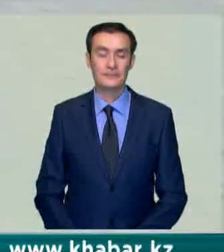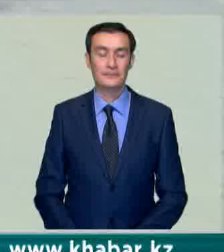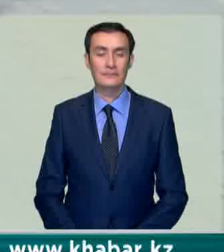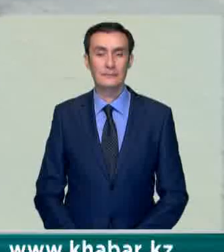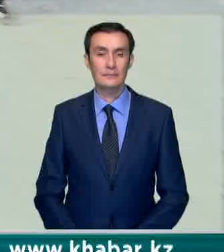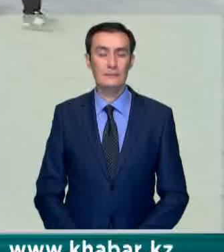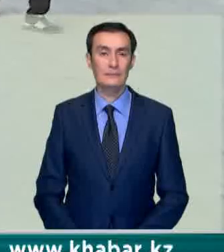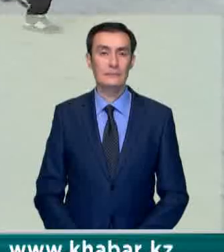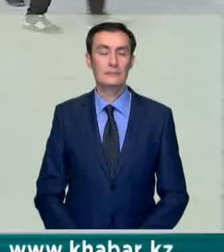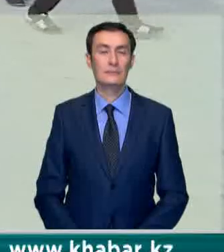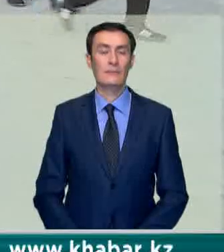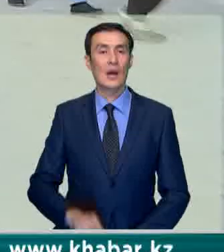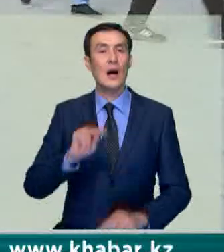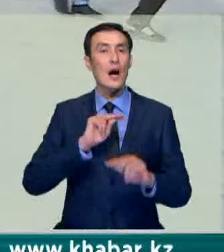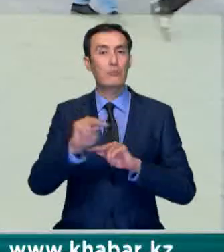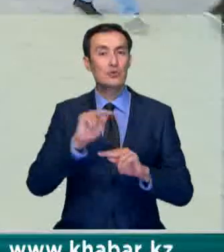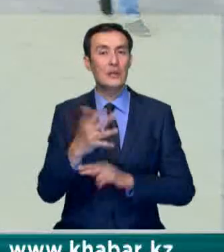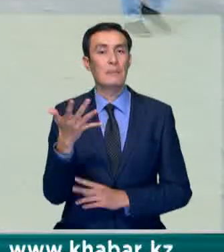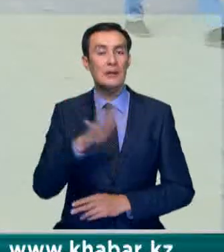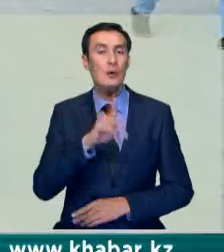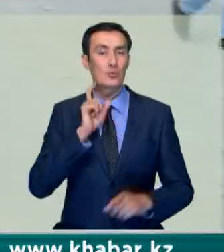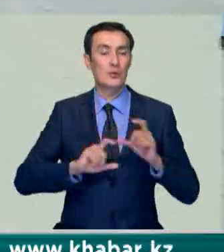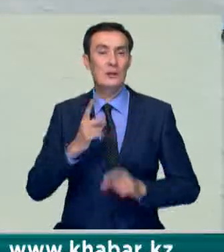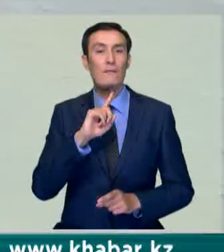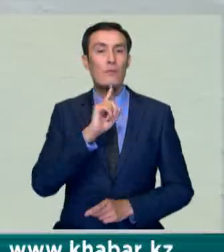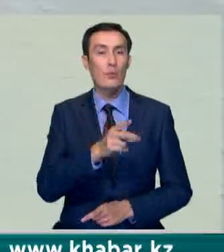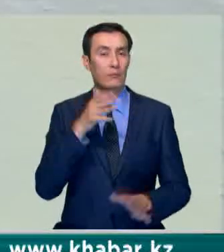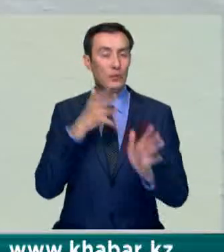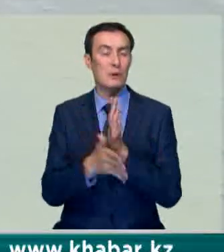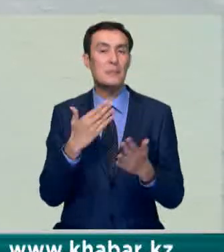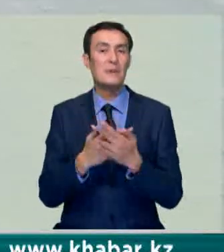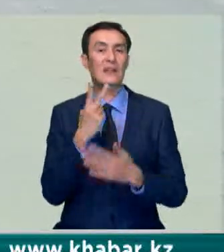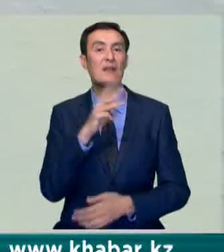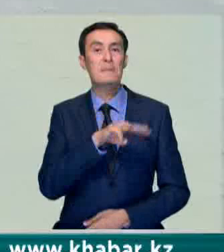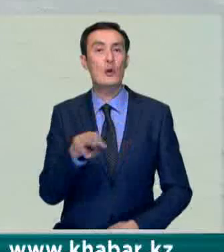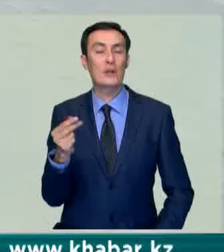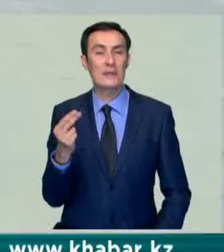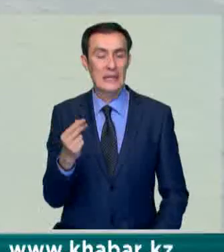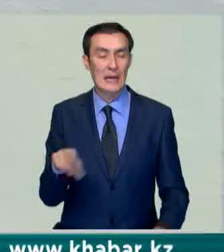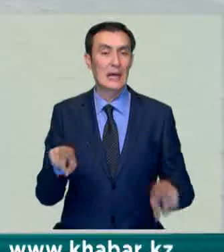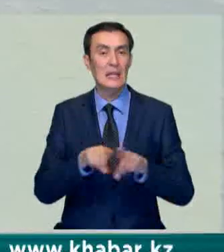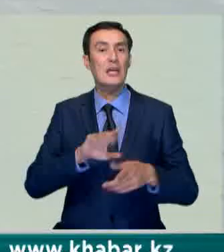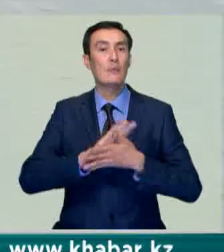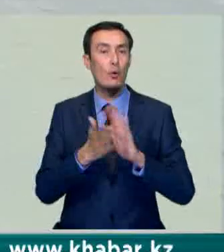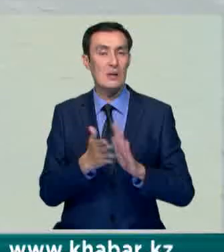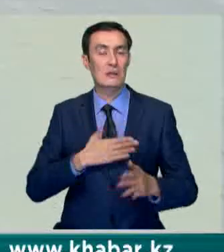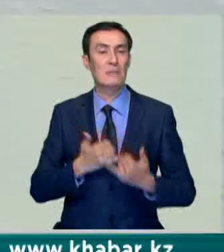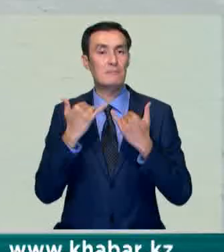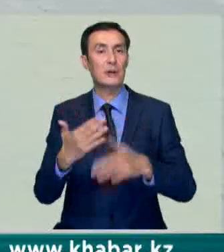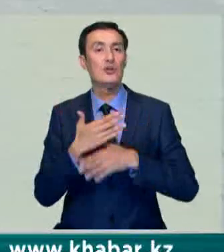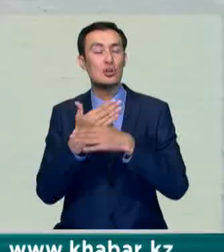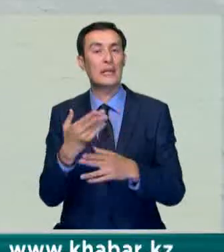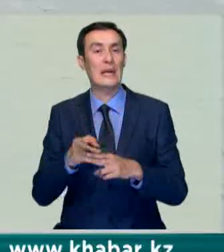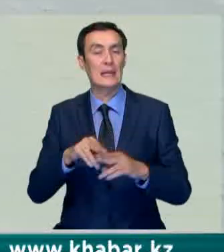Мубарак в Алматы. Обучение 5 студентов в год обходится примерно в 2 миллиона тенге. Таким образом, мы решили поддержать